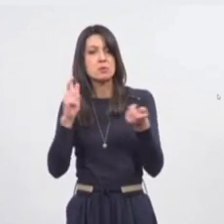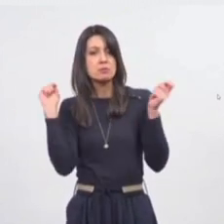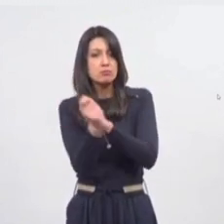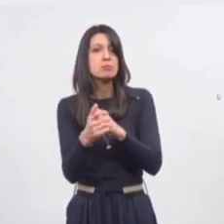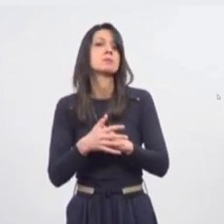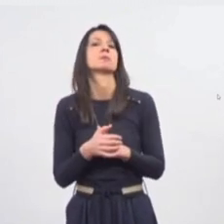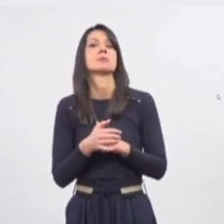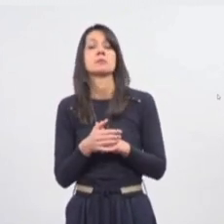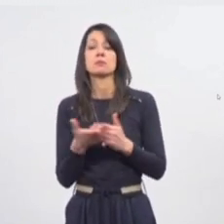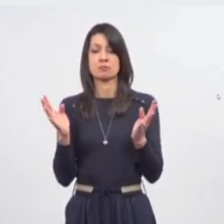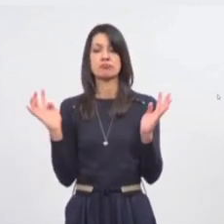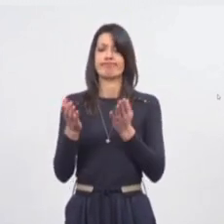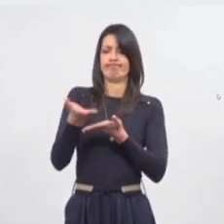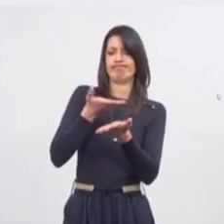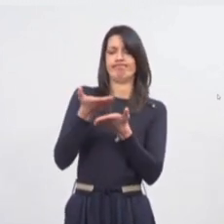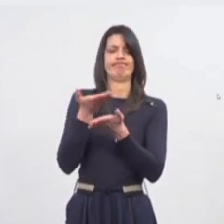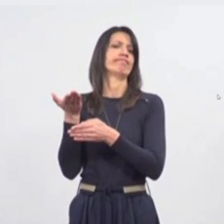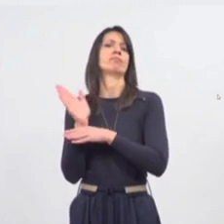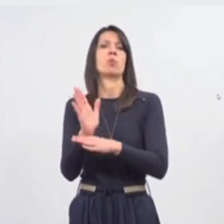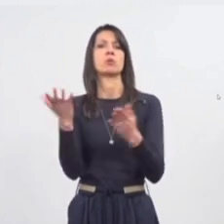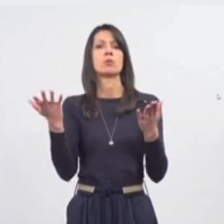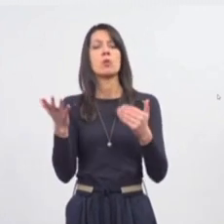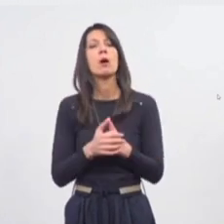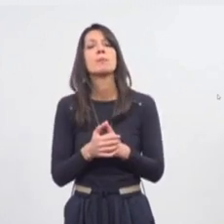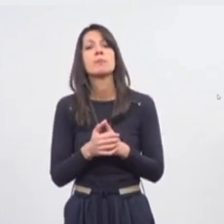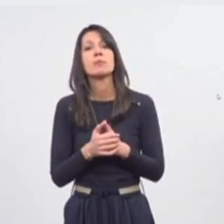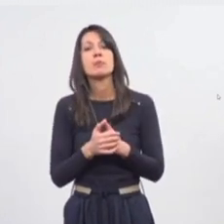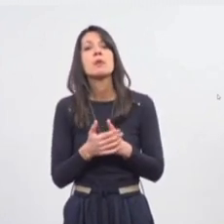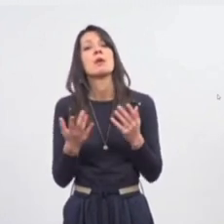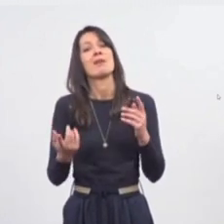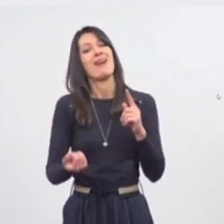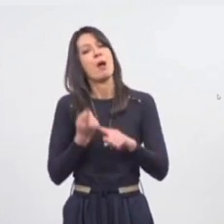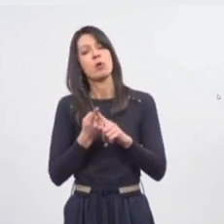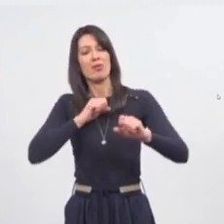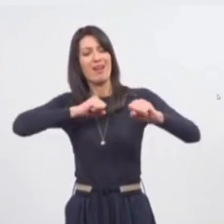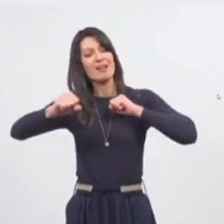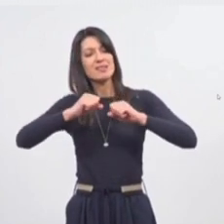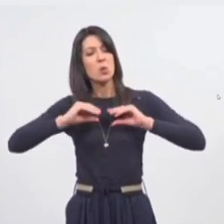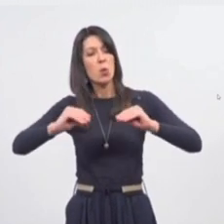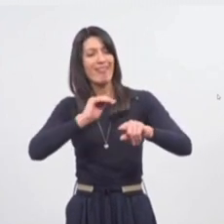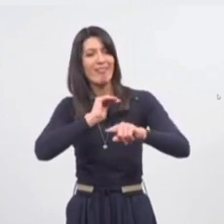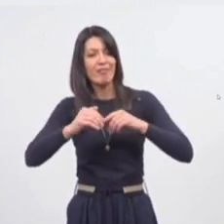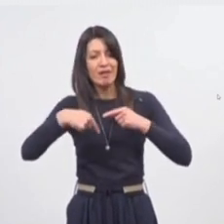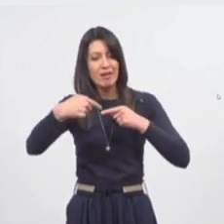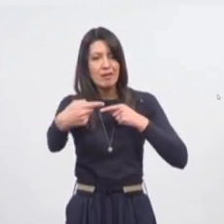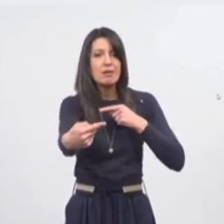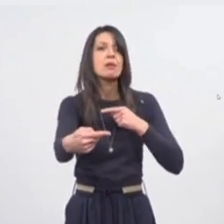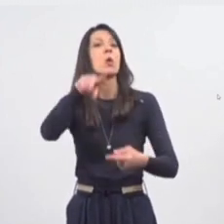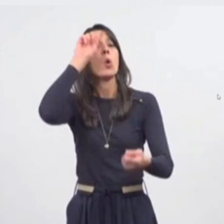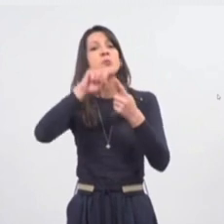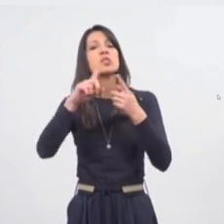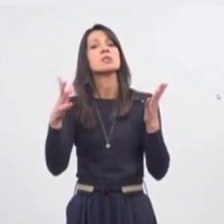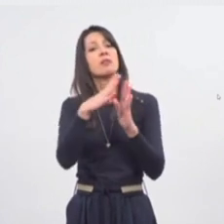échanges l'ont montré, il est important que des actions soient mises en place pour que le modèle économique des médias